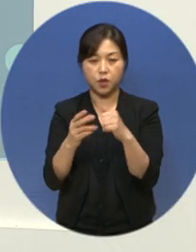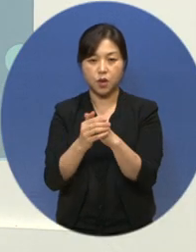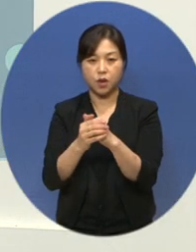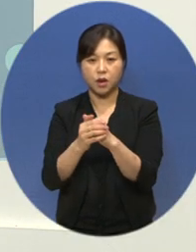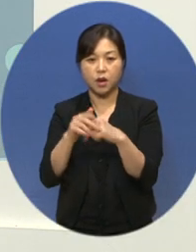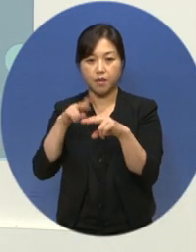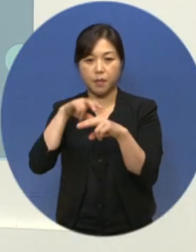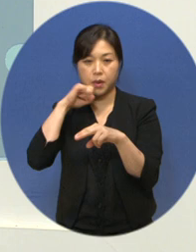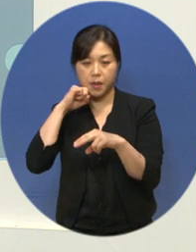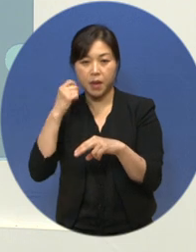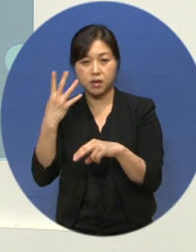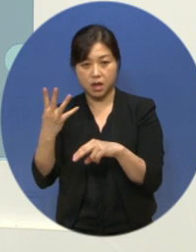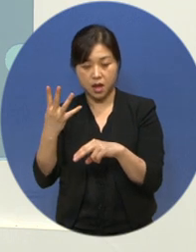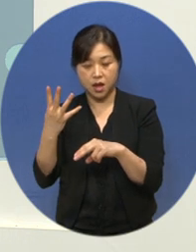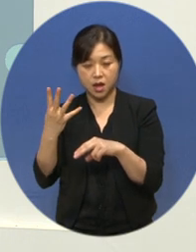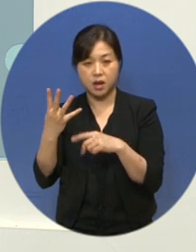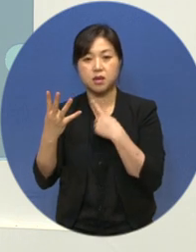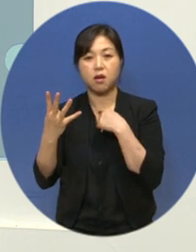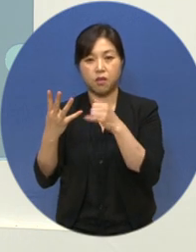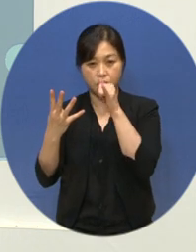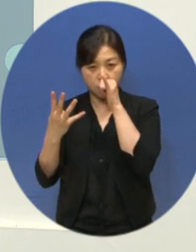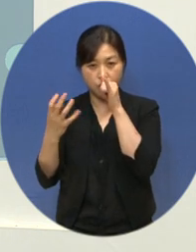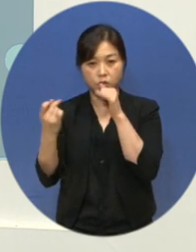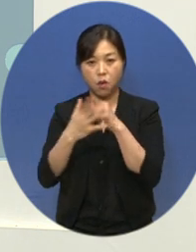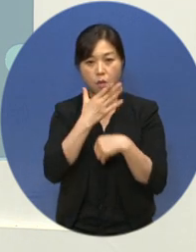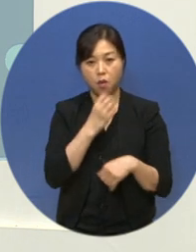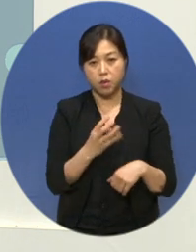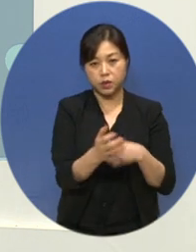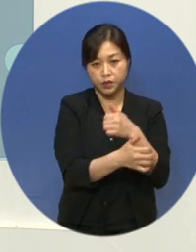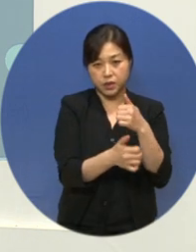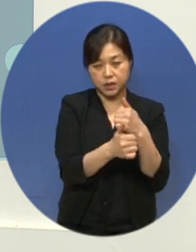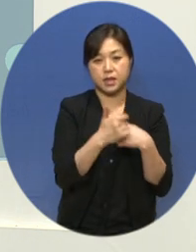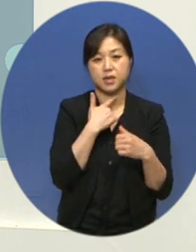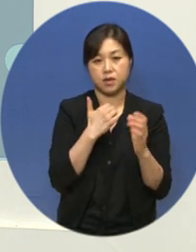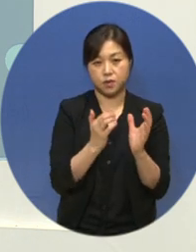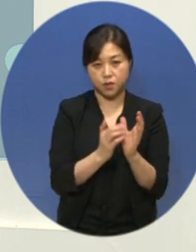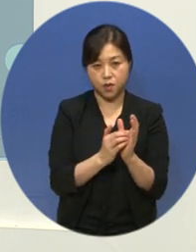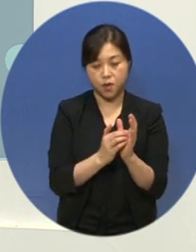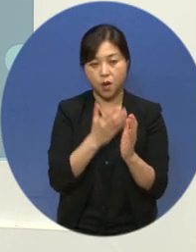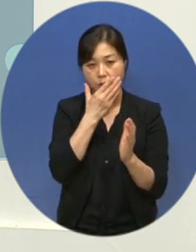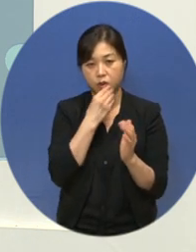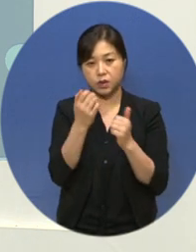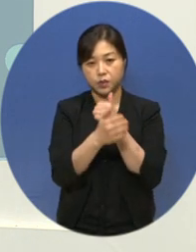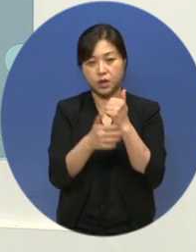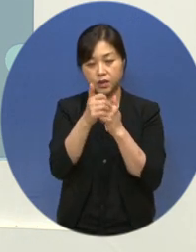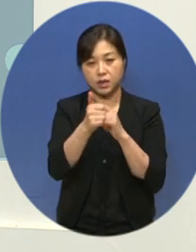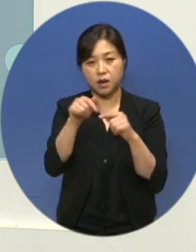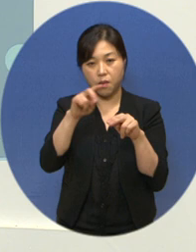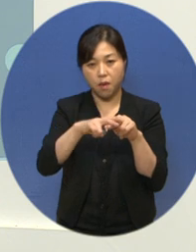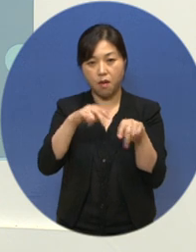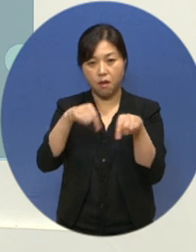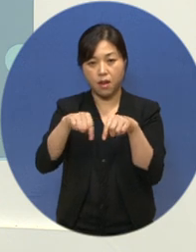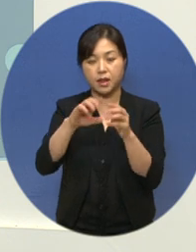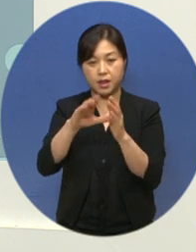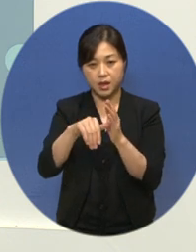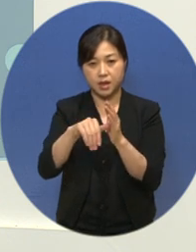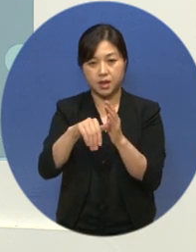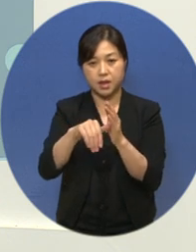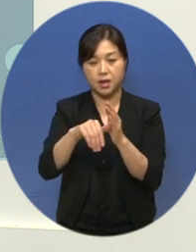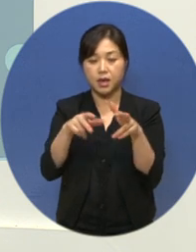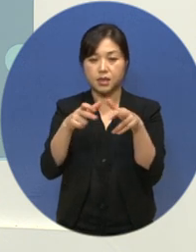보건 복지 위원장을 내역이 마셨고 그러면서 복지 위원장을 역임한 실